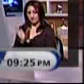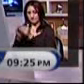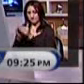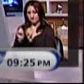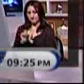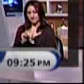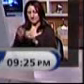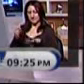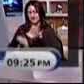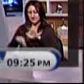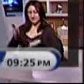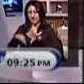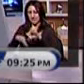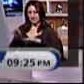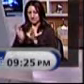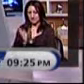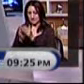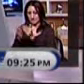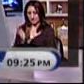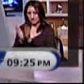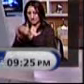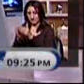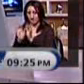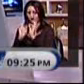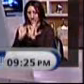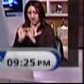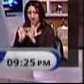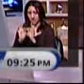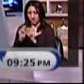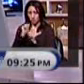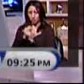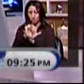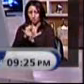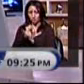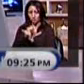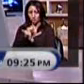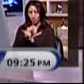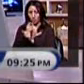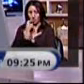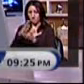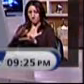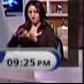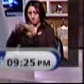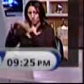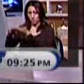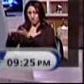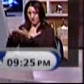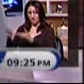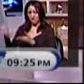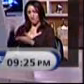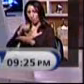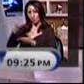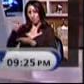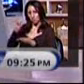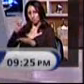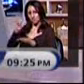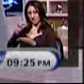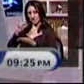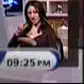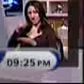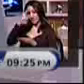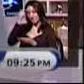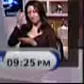الحركات السياسية ما هياش من وظيفتها انها تساعد الاخوان المسلمين في الحكم. ده حاجة حلوة قوي. يعني